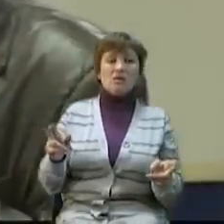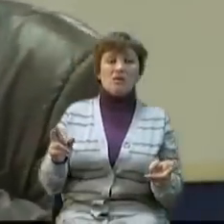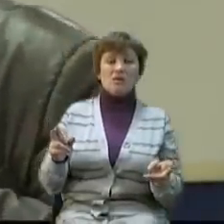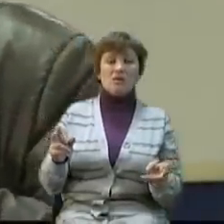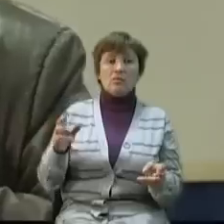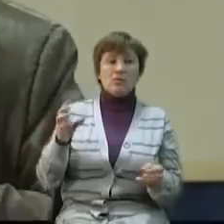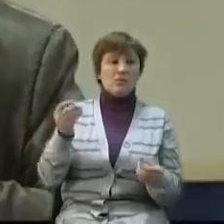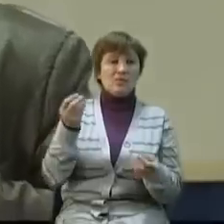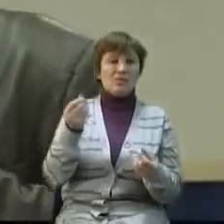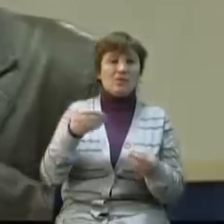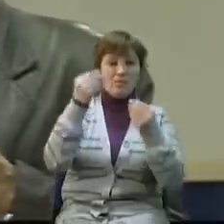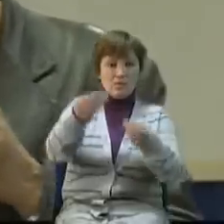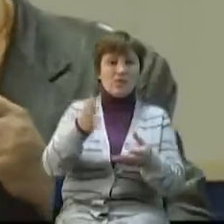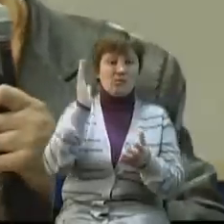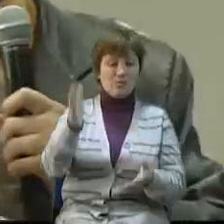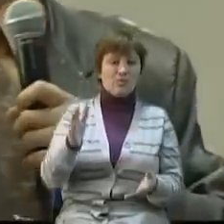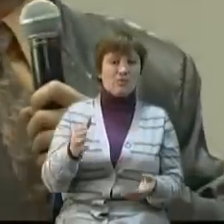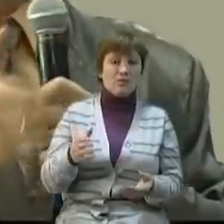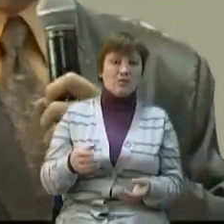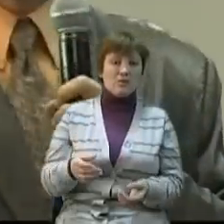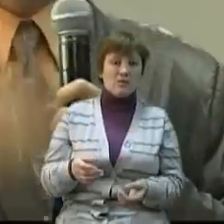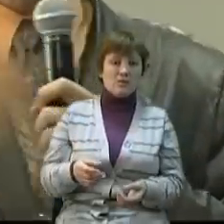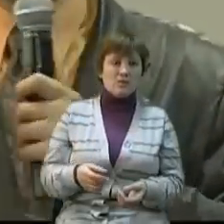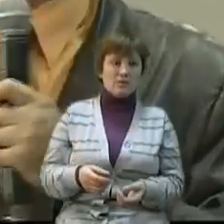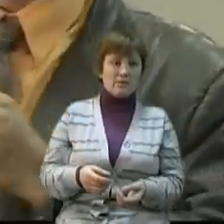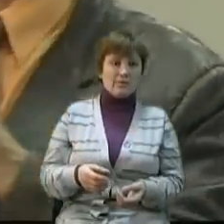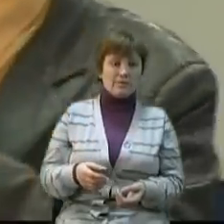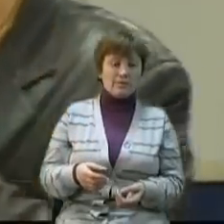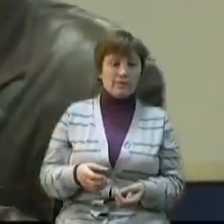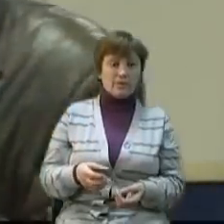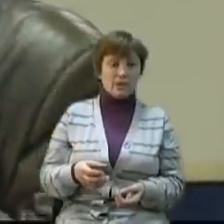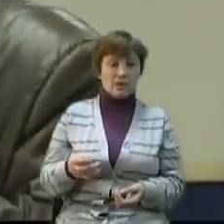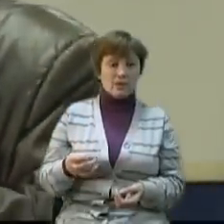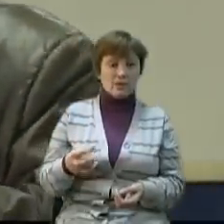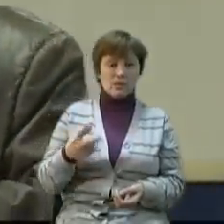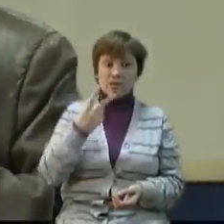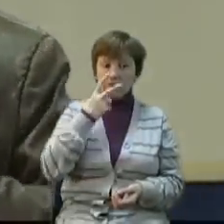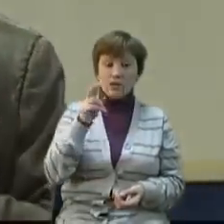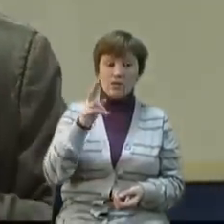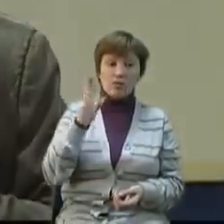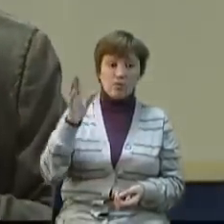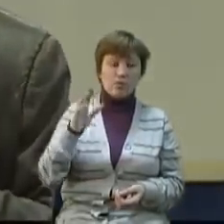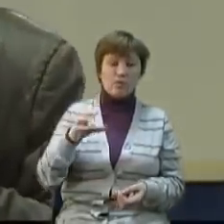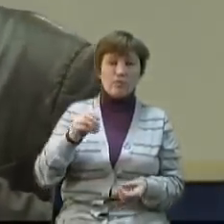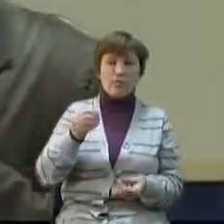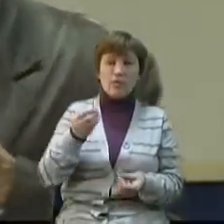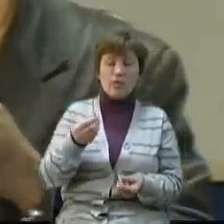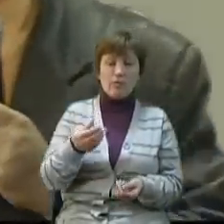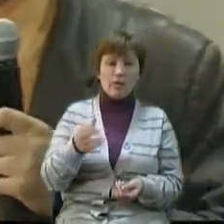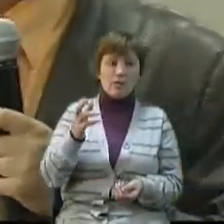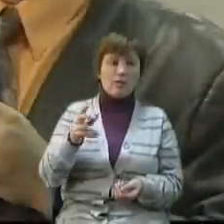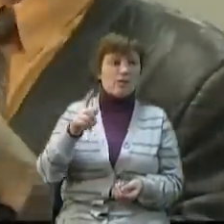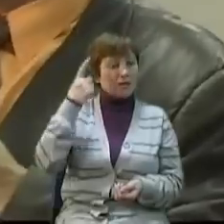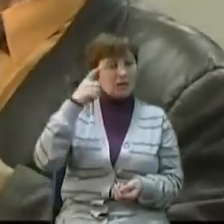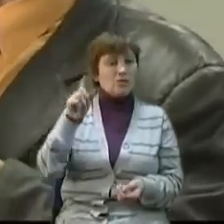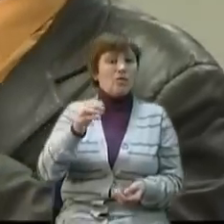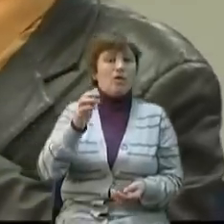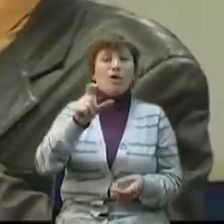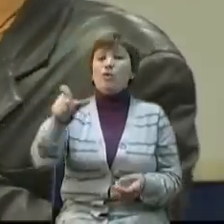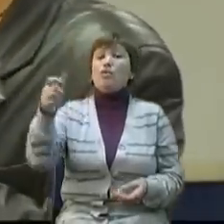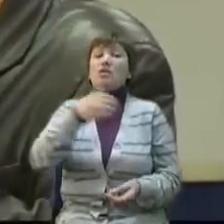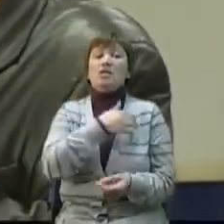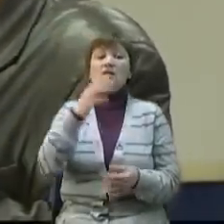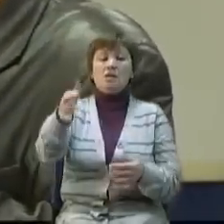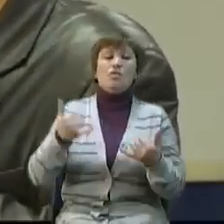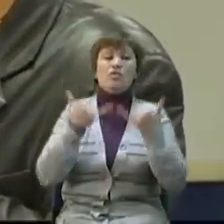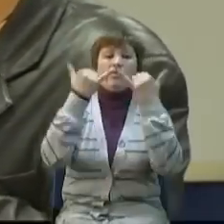за которые будут деньги платить, должен представлять, кто у тебя это будет покупать. Знаешь, какая сейчас публика, чего она хочет? Вот ты подумай